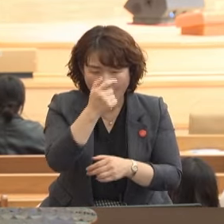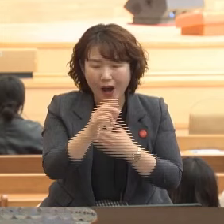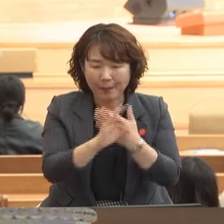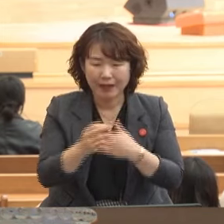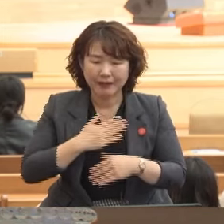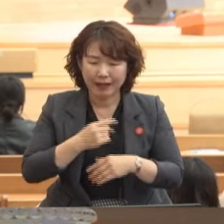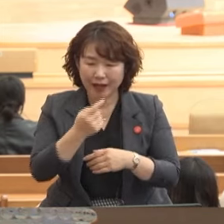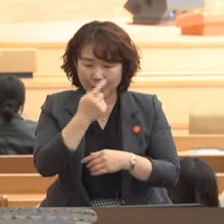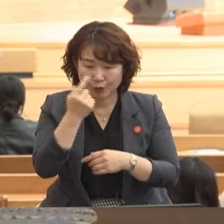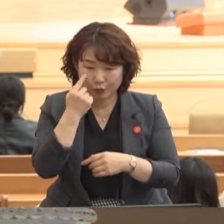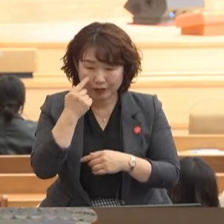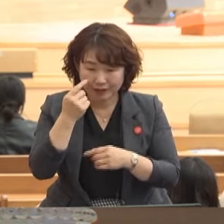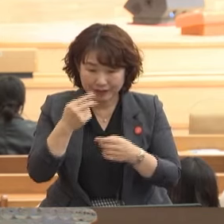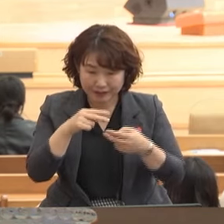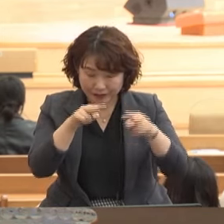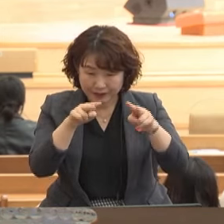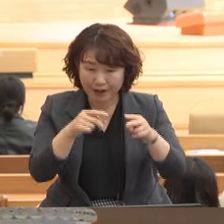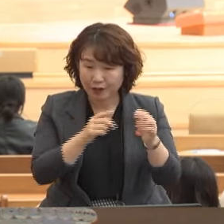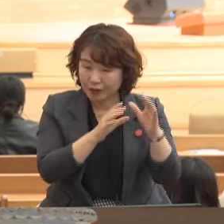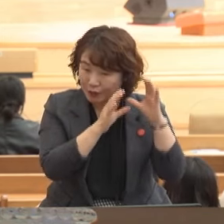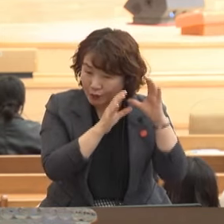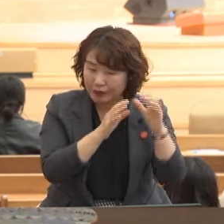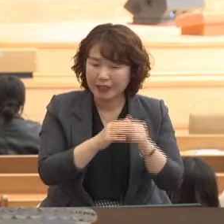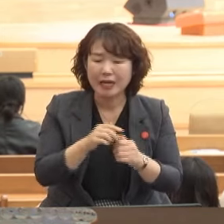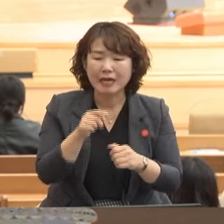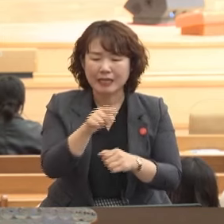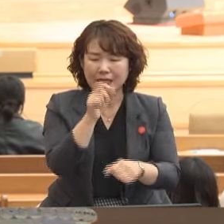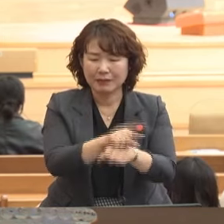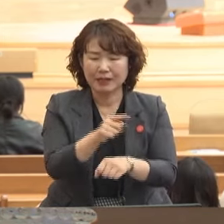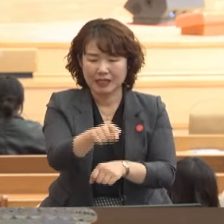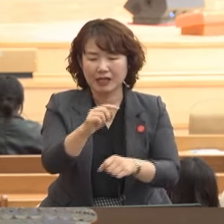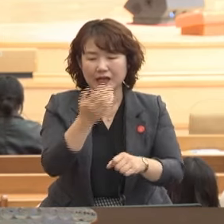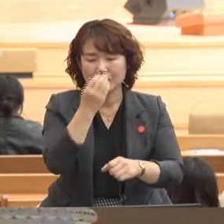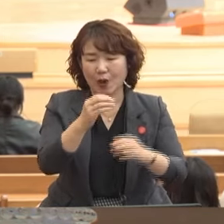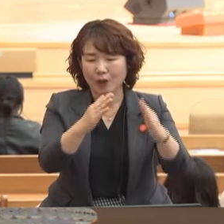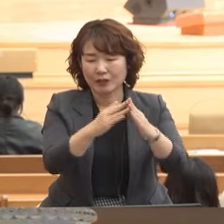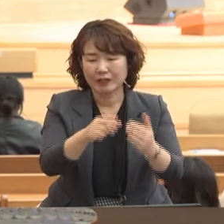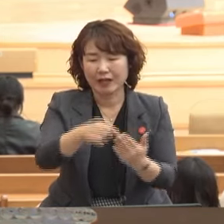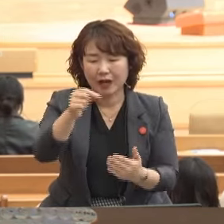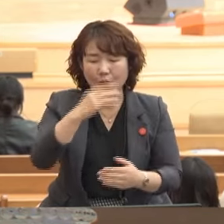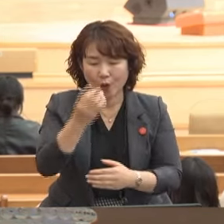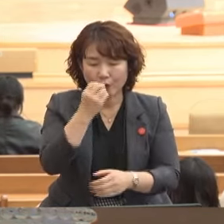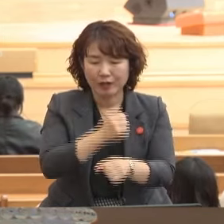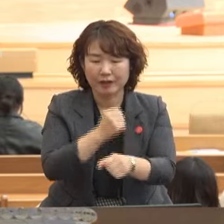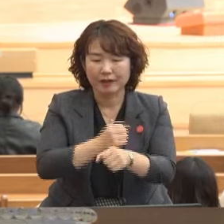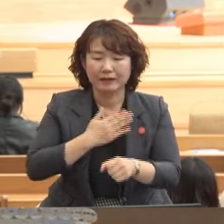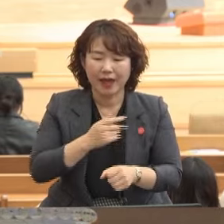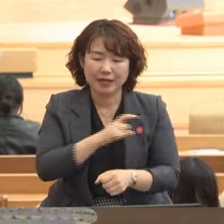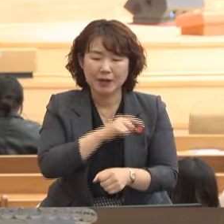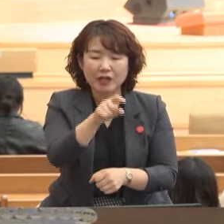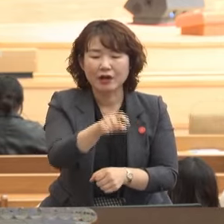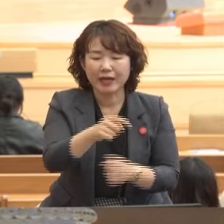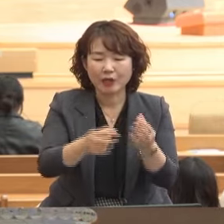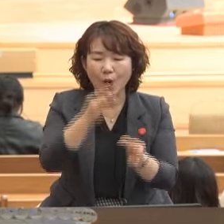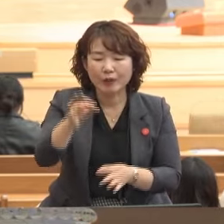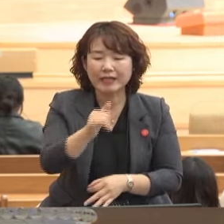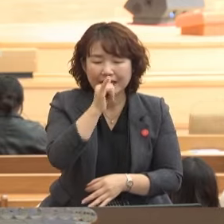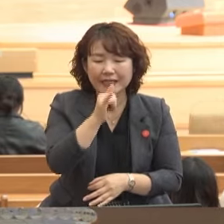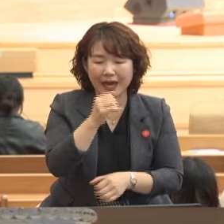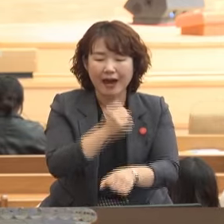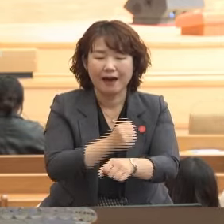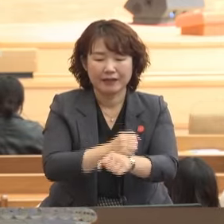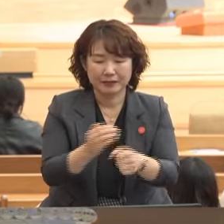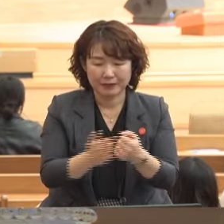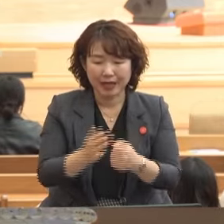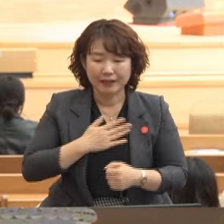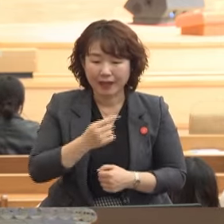귀를 기울이리니 이는 내가 이미 이 성전을 택하고 거룩하게 하여 내 이름을 여기에 영원히 있게 하였습니다.